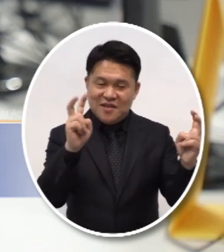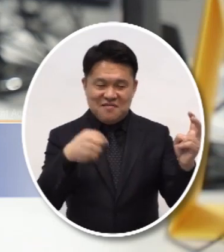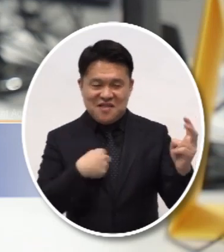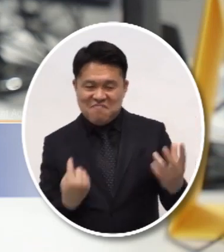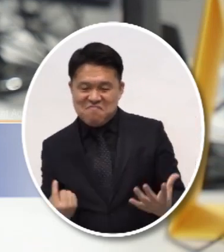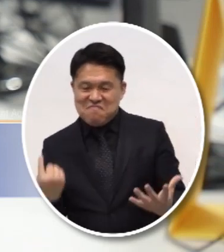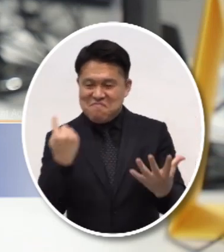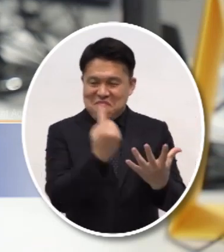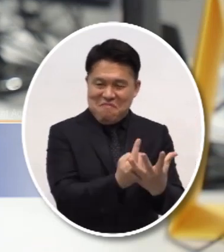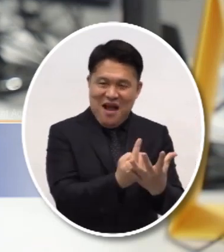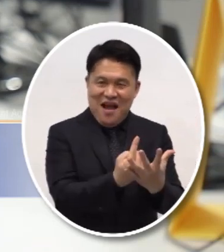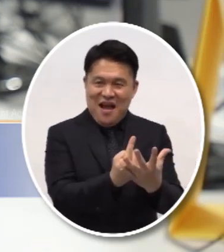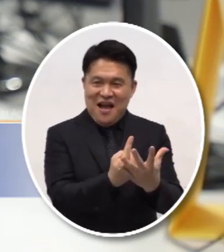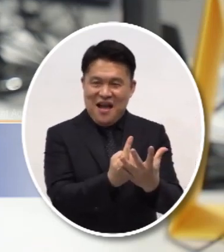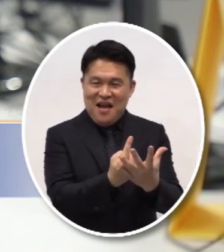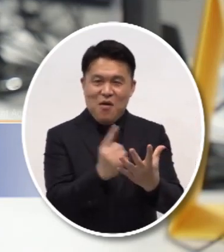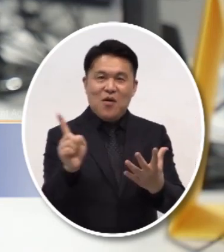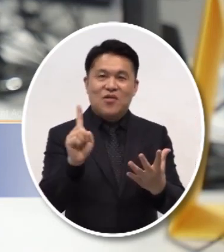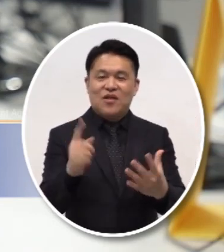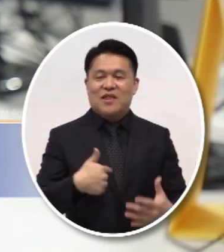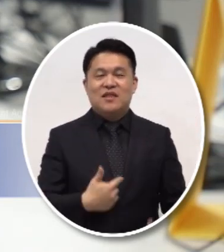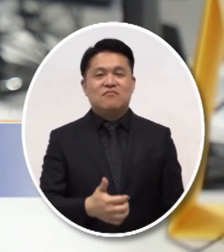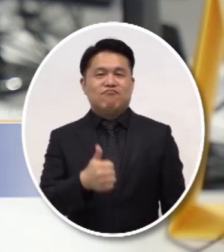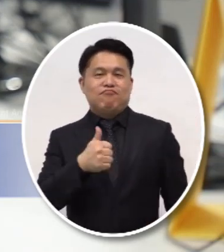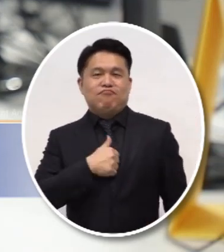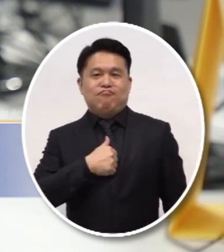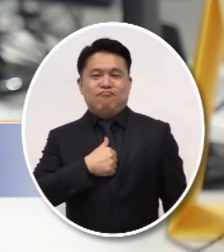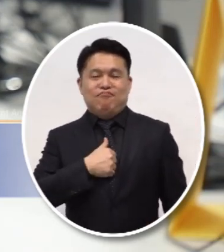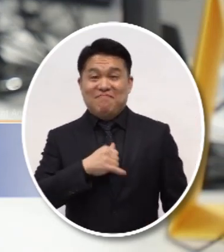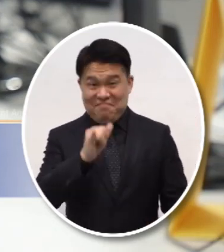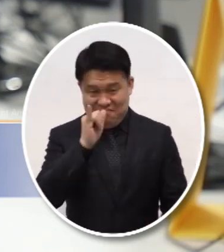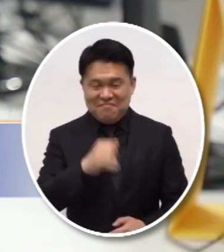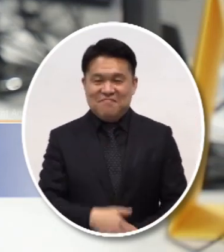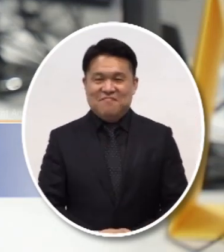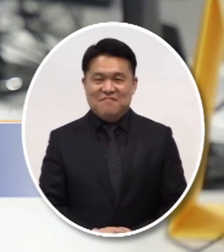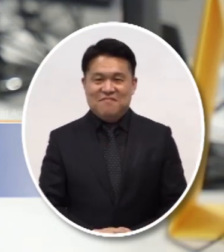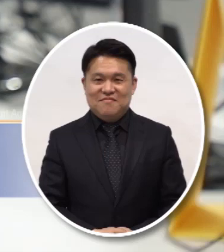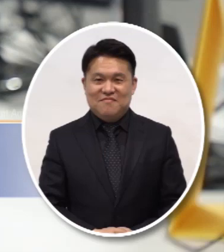회사에 소속됐다는 그런 자부심